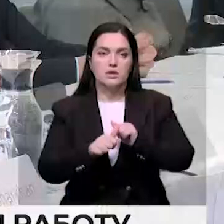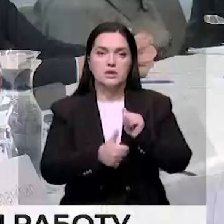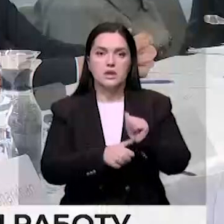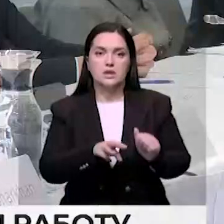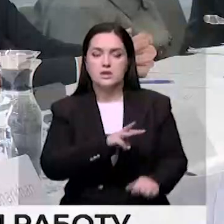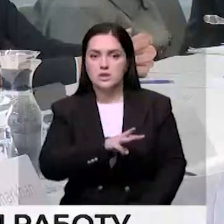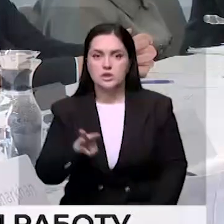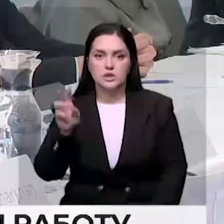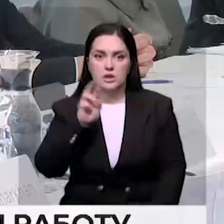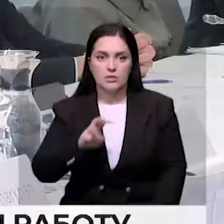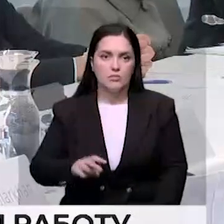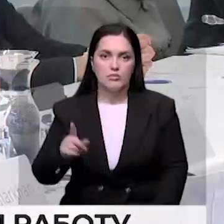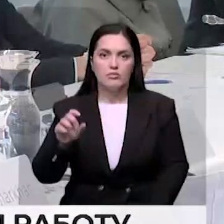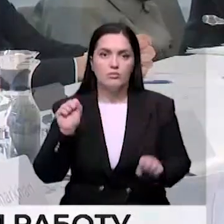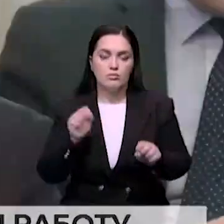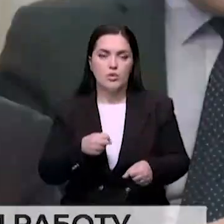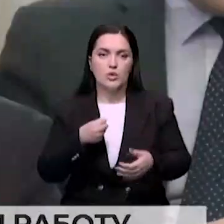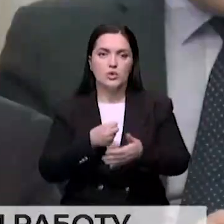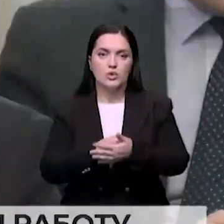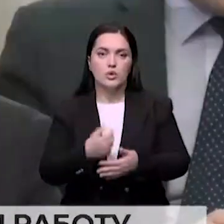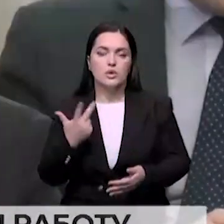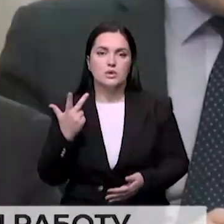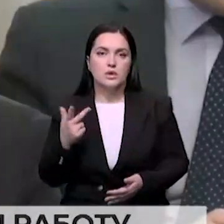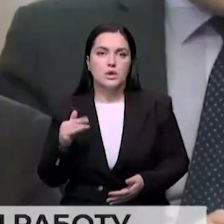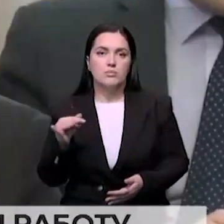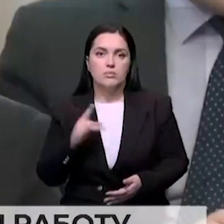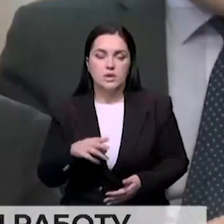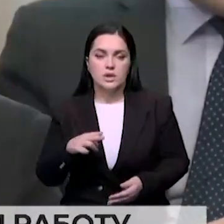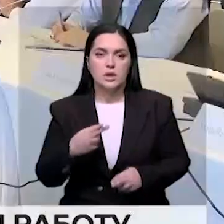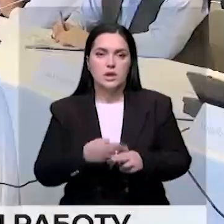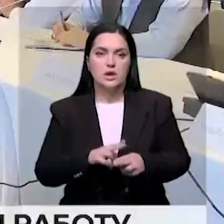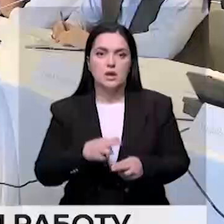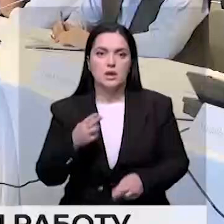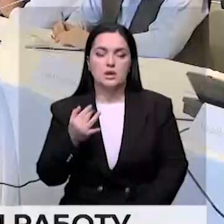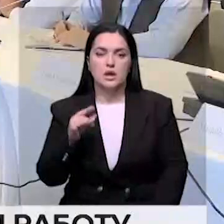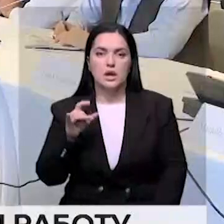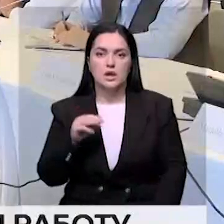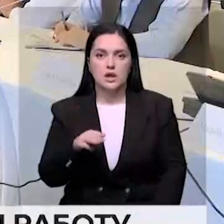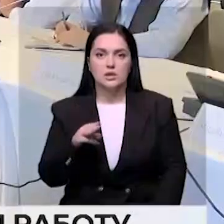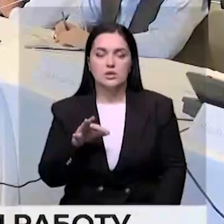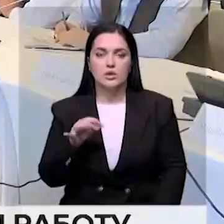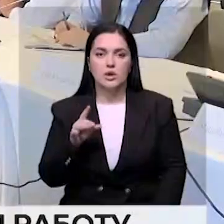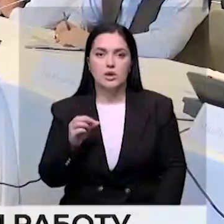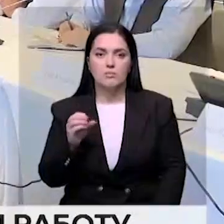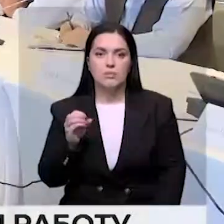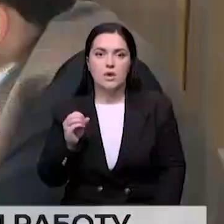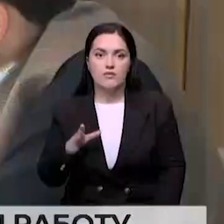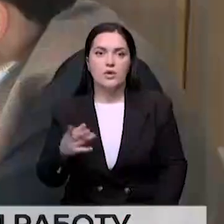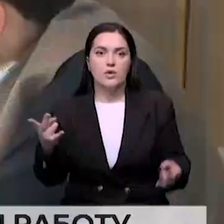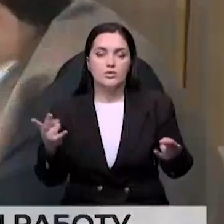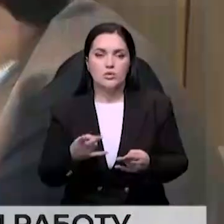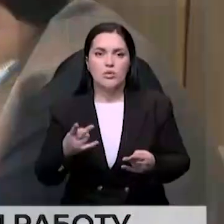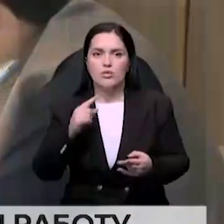Афганистаном превышает 316 миллионов долларов. В перспективе его возможно довести до 3 миллиардов. Но, как отметил Кайрат